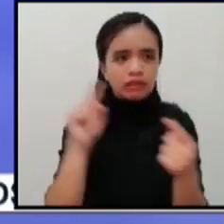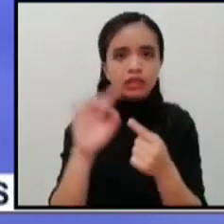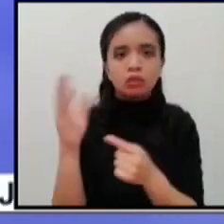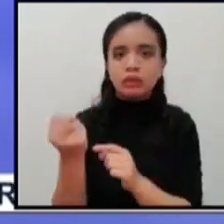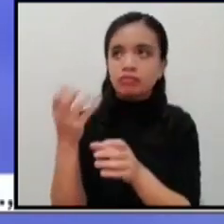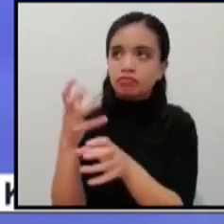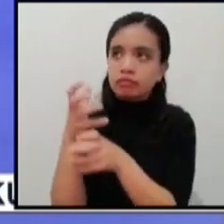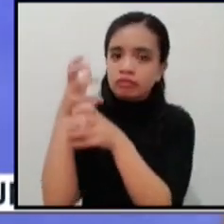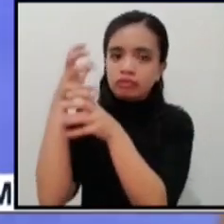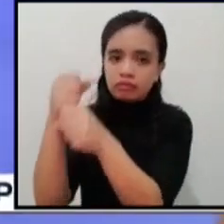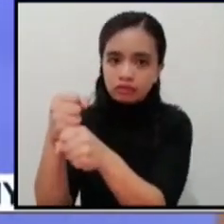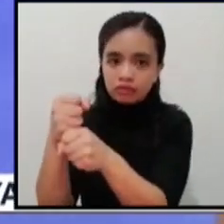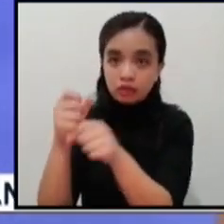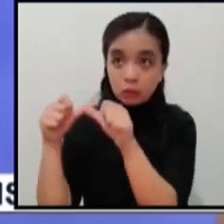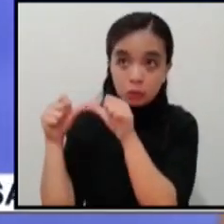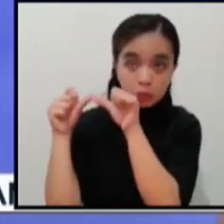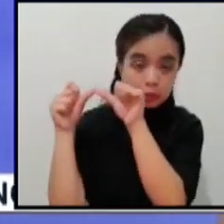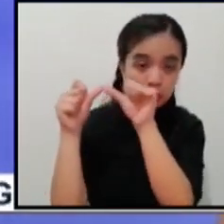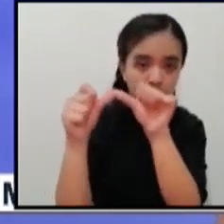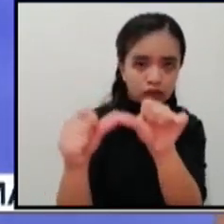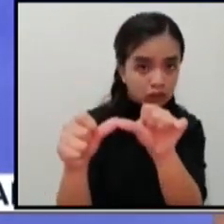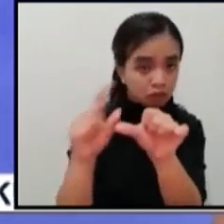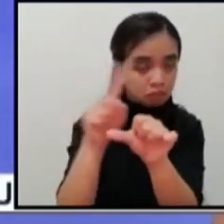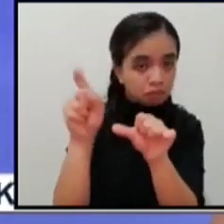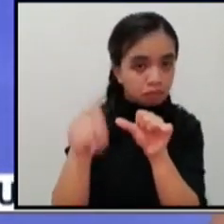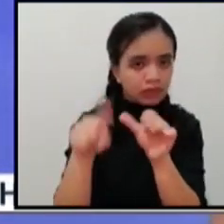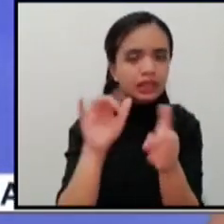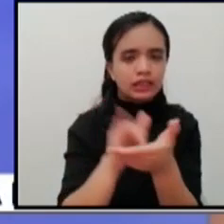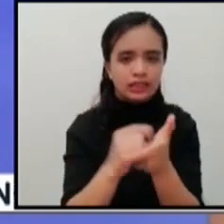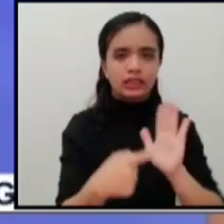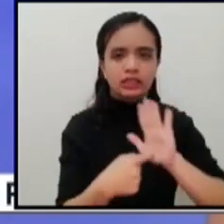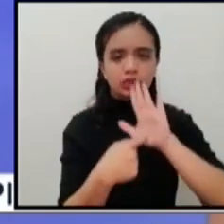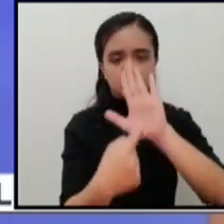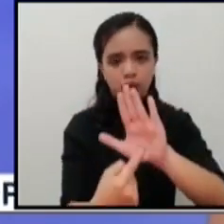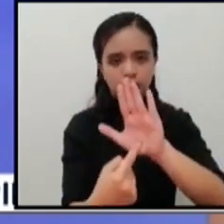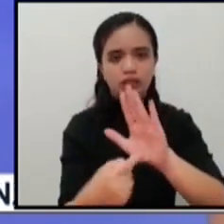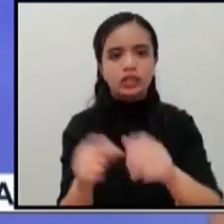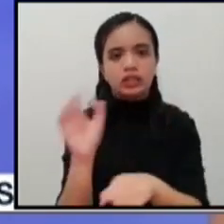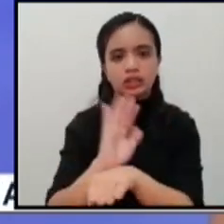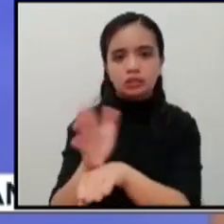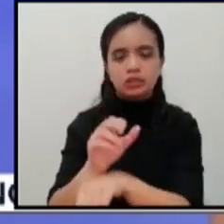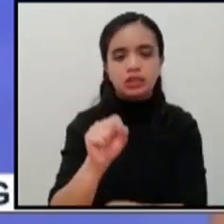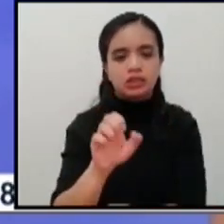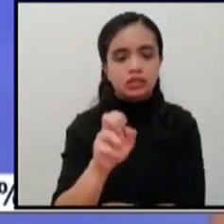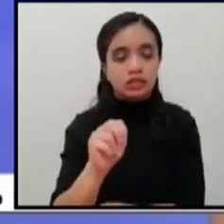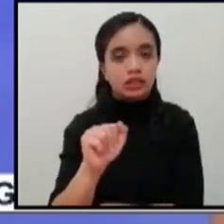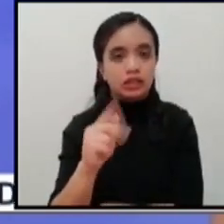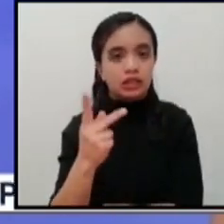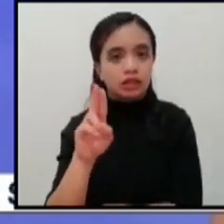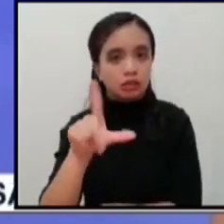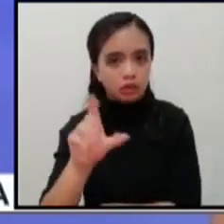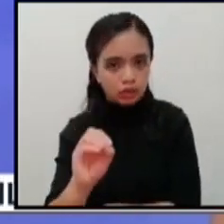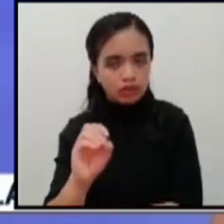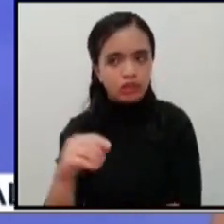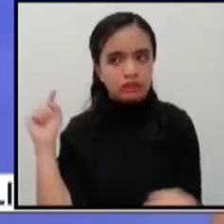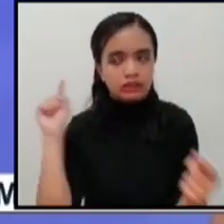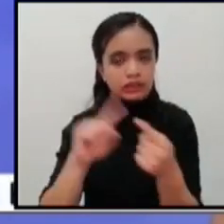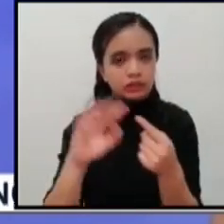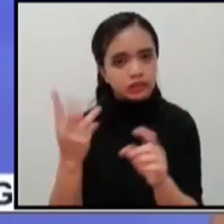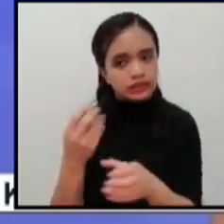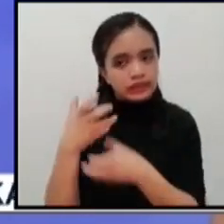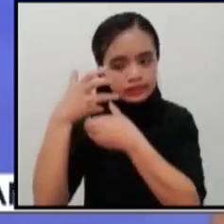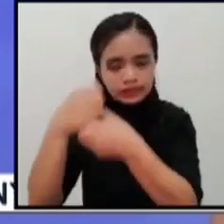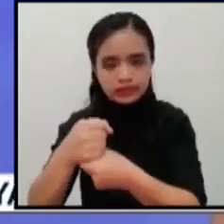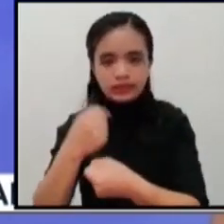ba? Ito ang pinapakita dito ng ating sinakulo, kung hanggang saan sila kakapit sa panahon ng pagsubok at